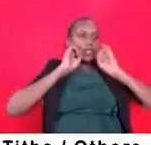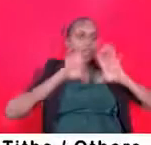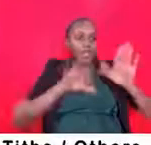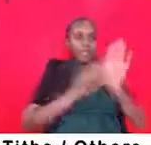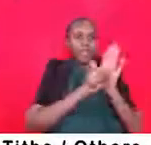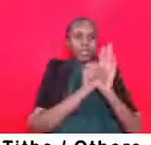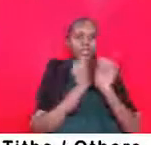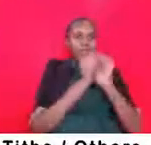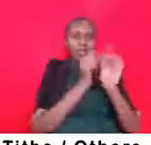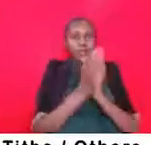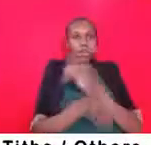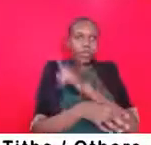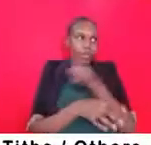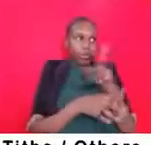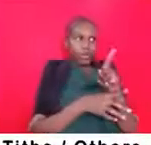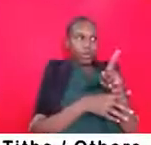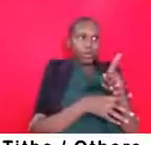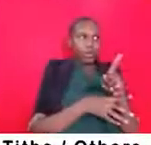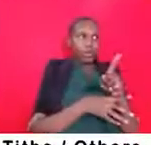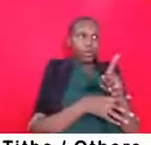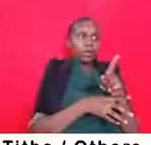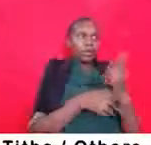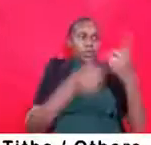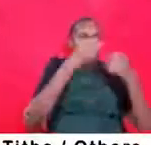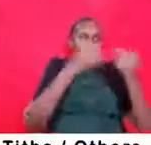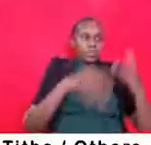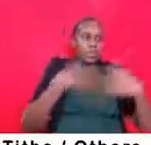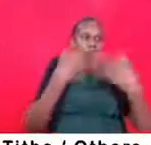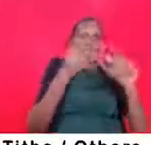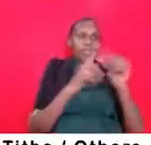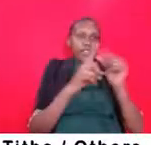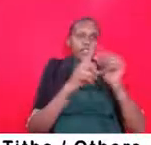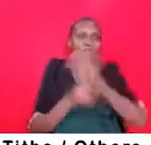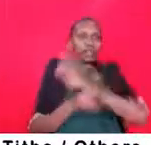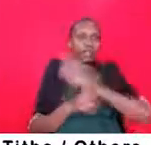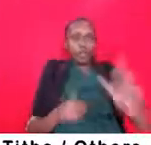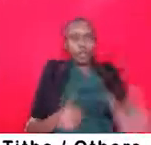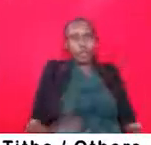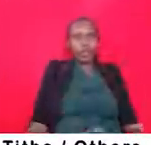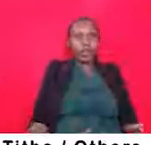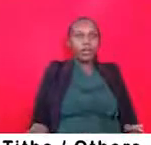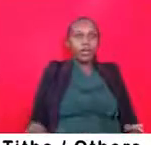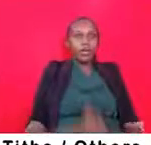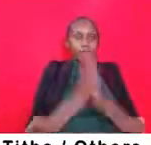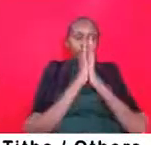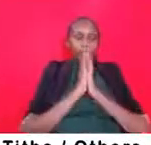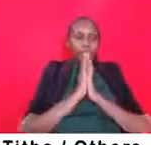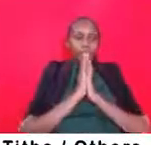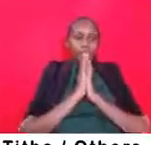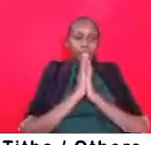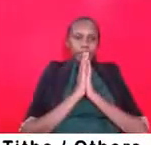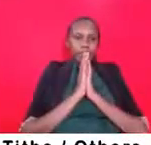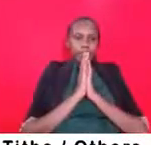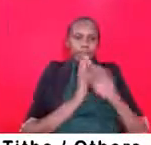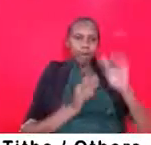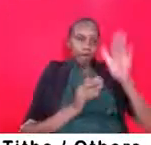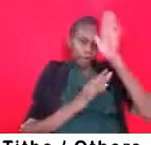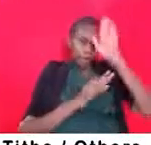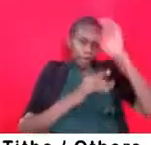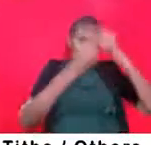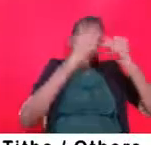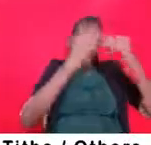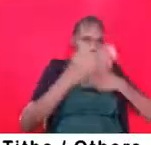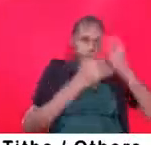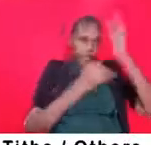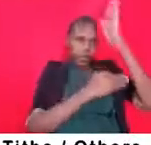kuwa pamoja nanyi kuweza kuleta neno la Bwana. Tuombe. Baba, tuajabele zako